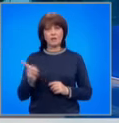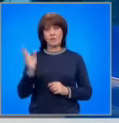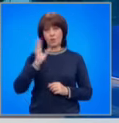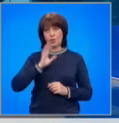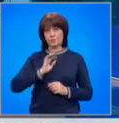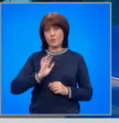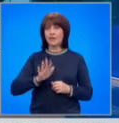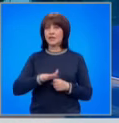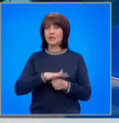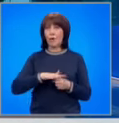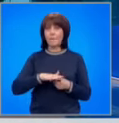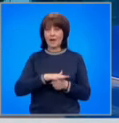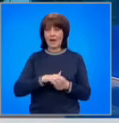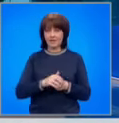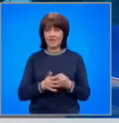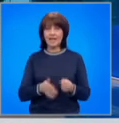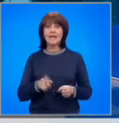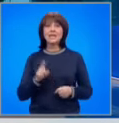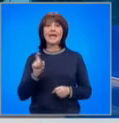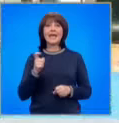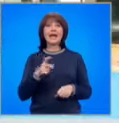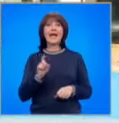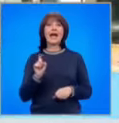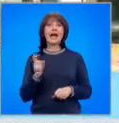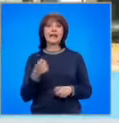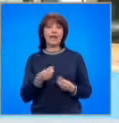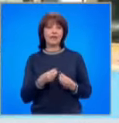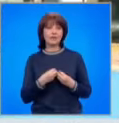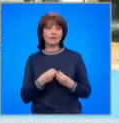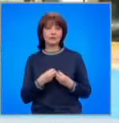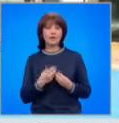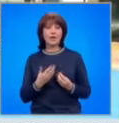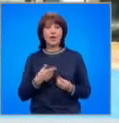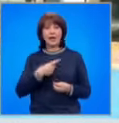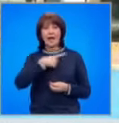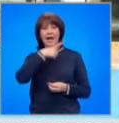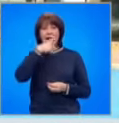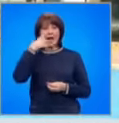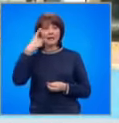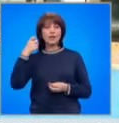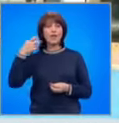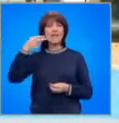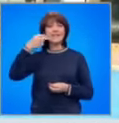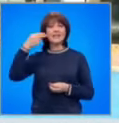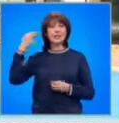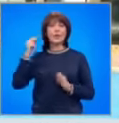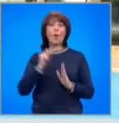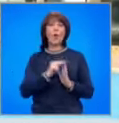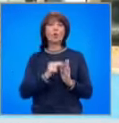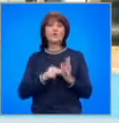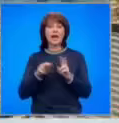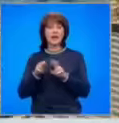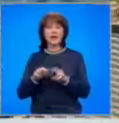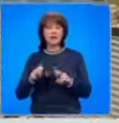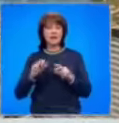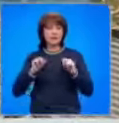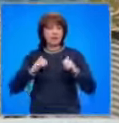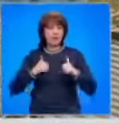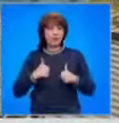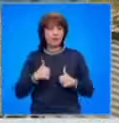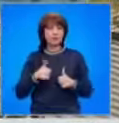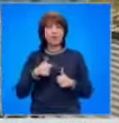За сметките им Гергана Гайдарова. Още през лятото от Института за оценки и анализи в туризма прогнозираха,